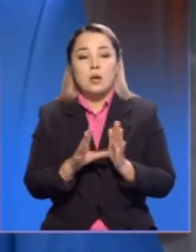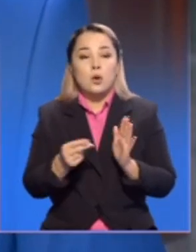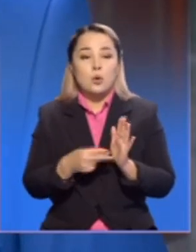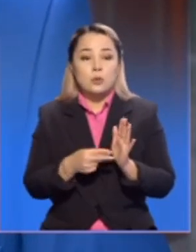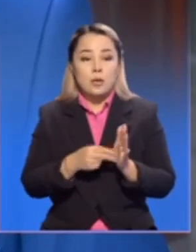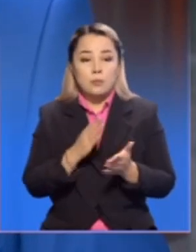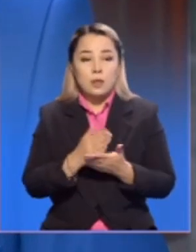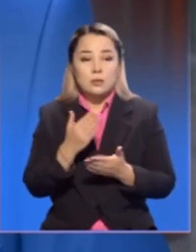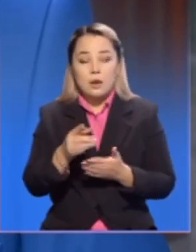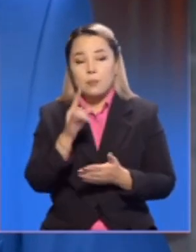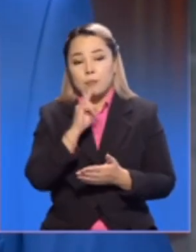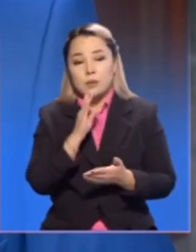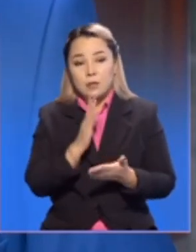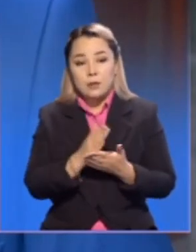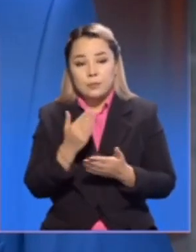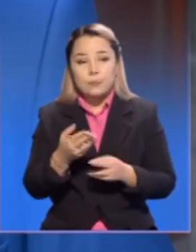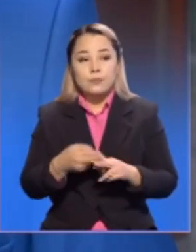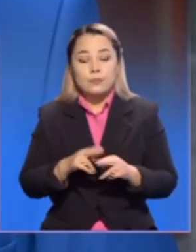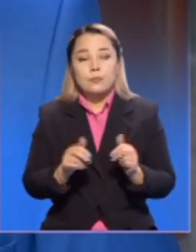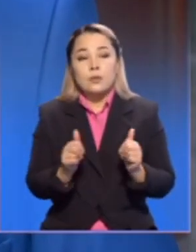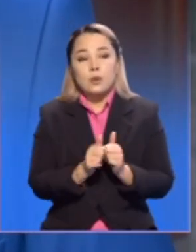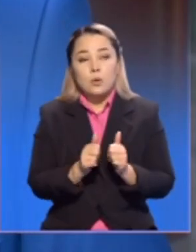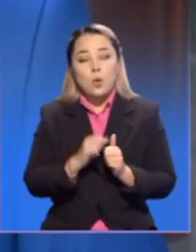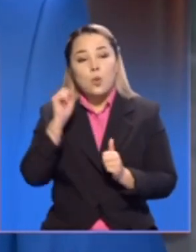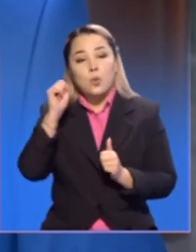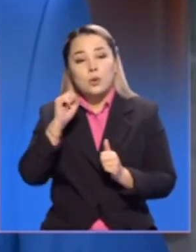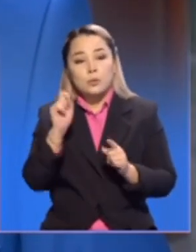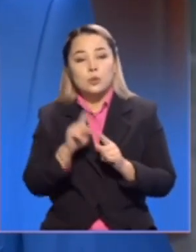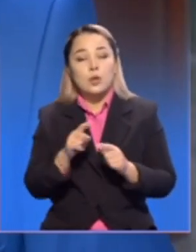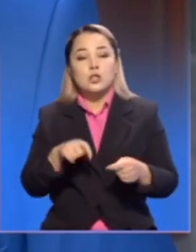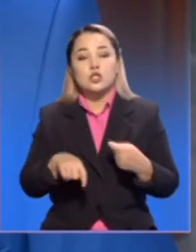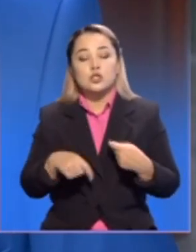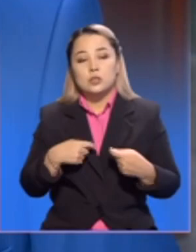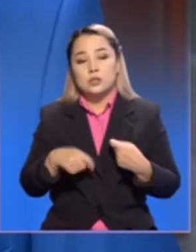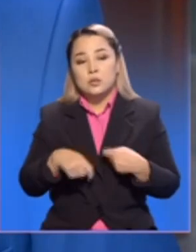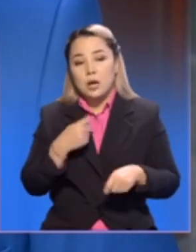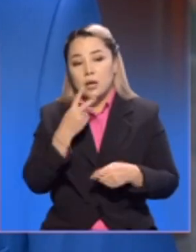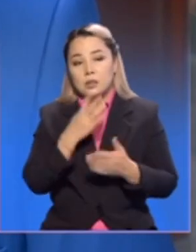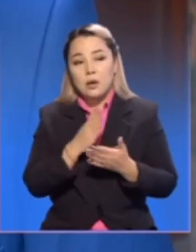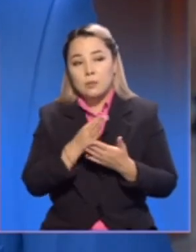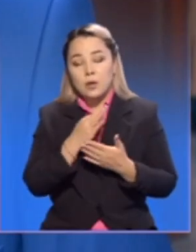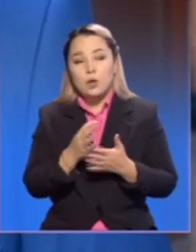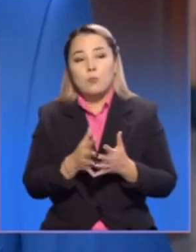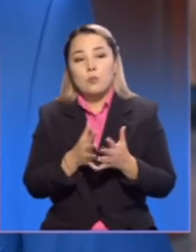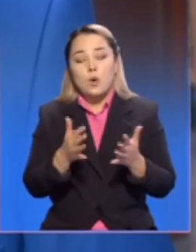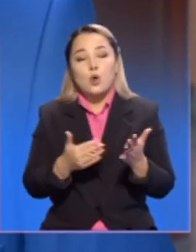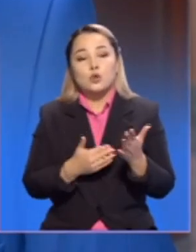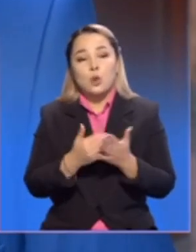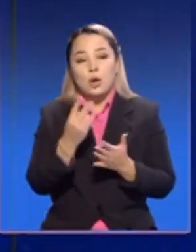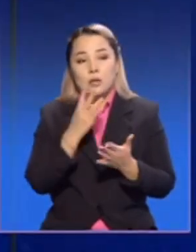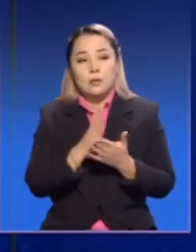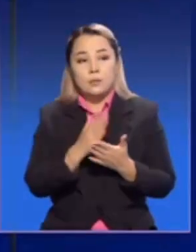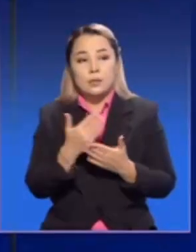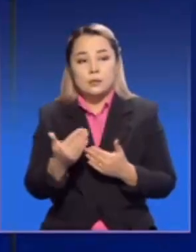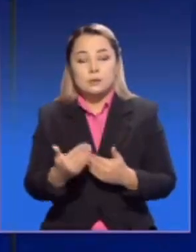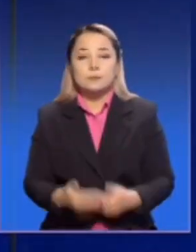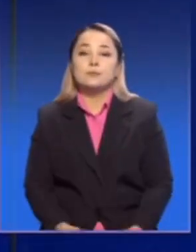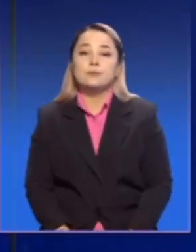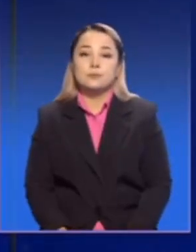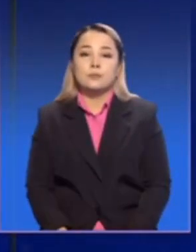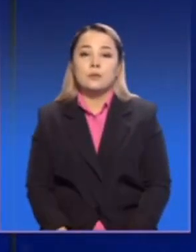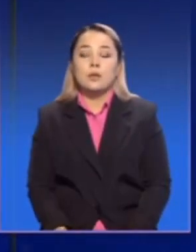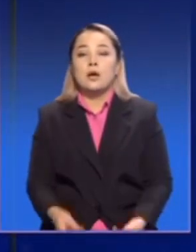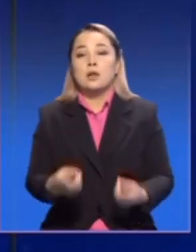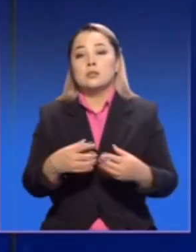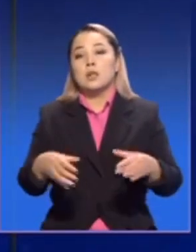бағасы, жалақы бар. Енді көршілес Өзбекстанның шығындарына қарағанда біздің шығын әлдеқайда жоғары.